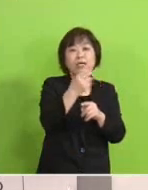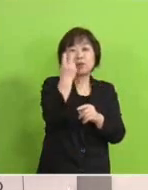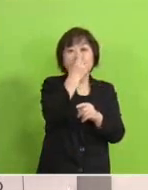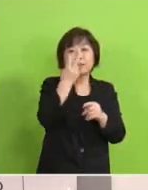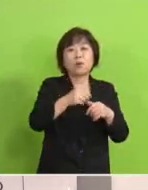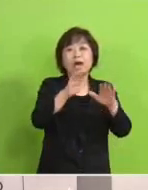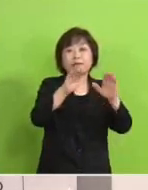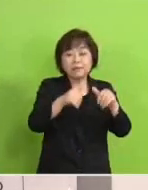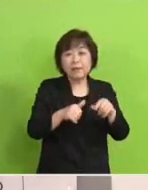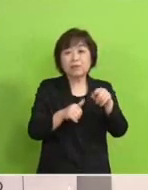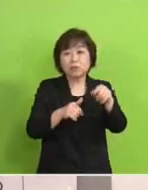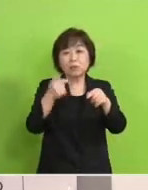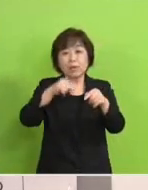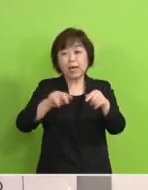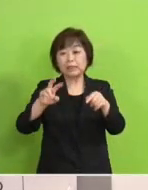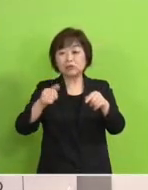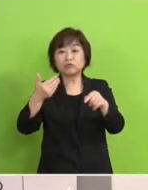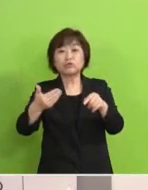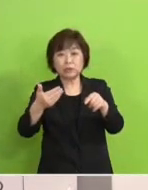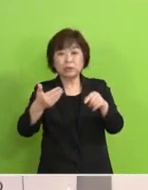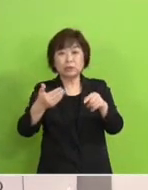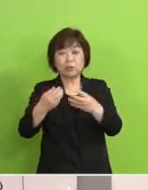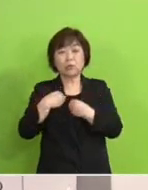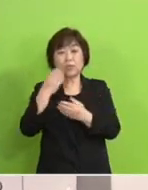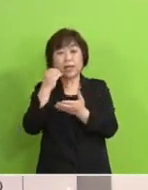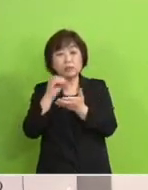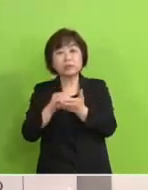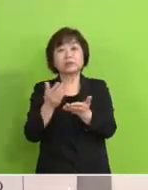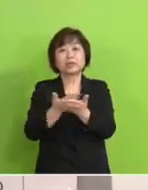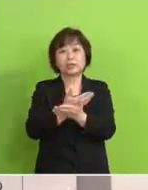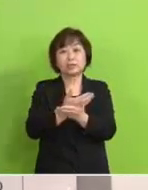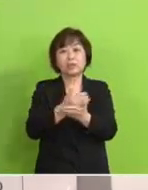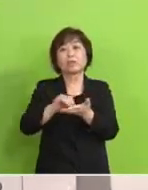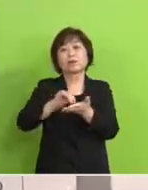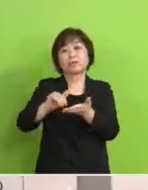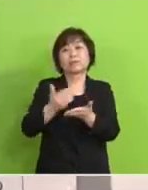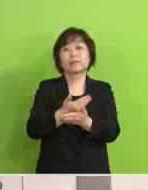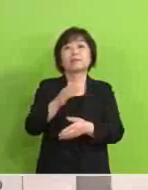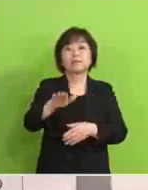て29件の陽性確認ということでございます。